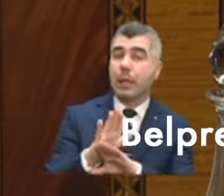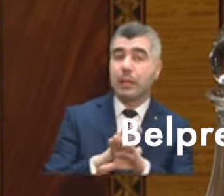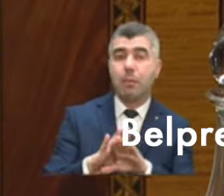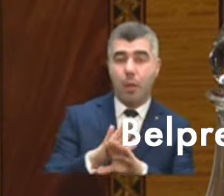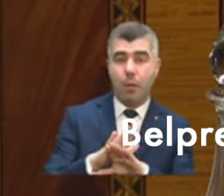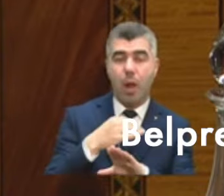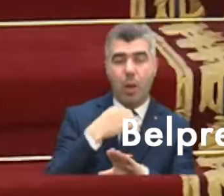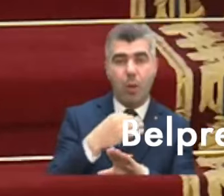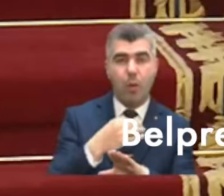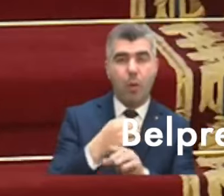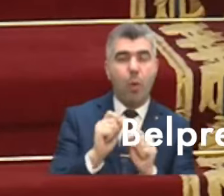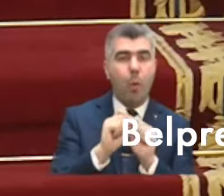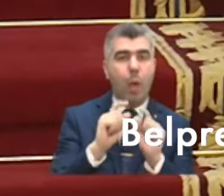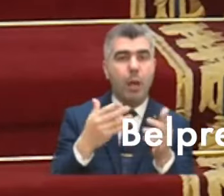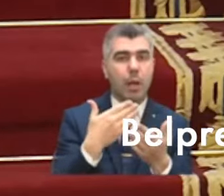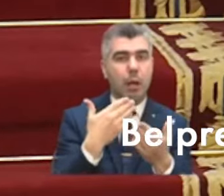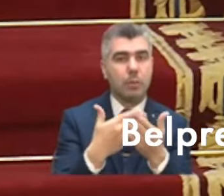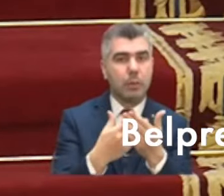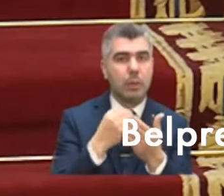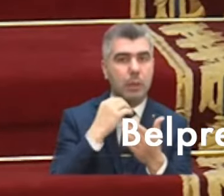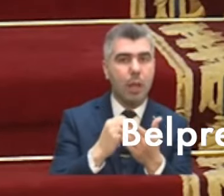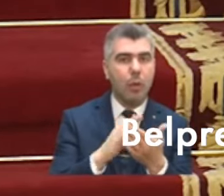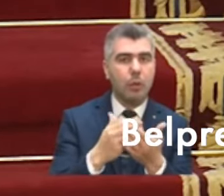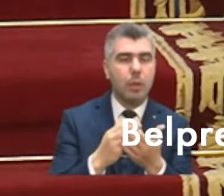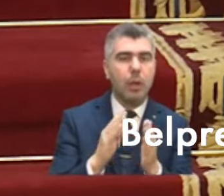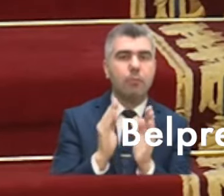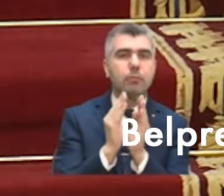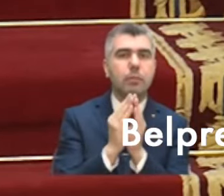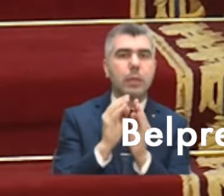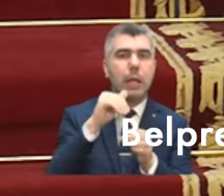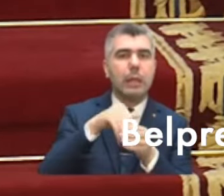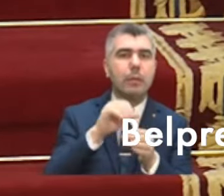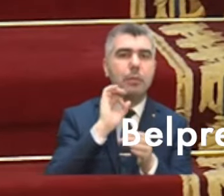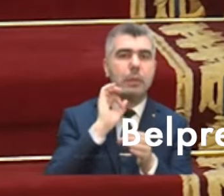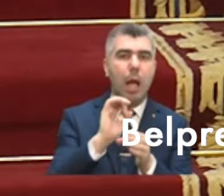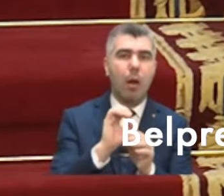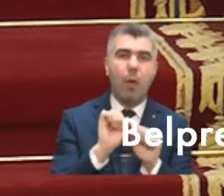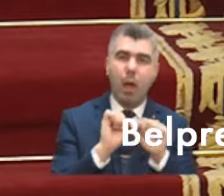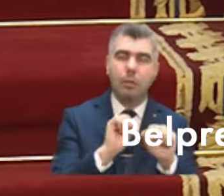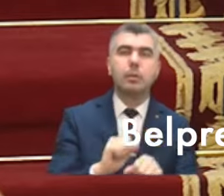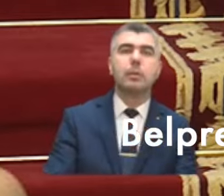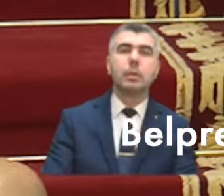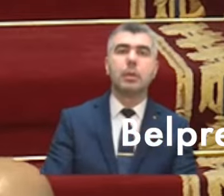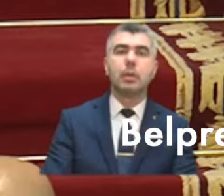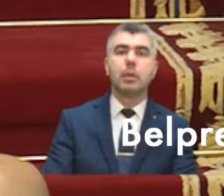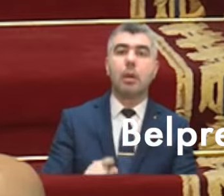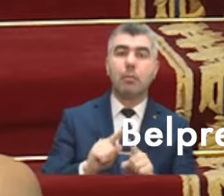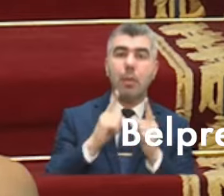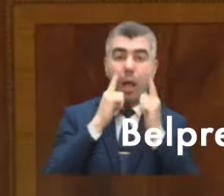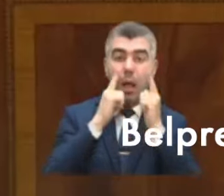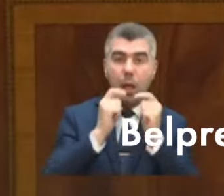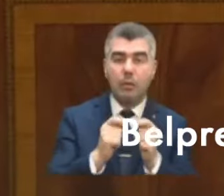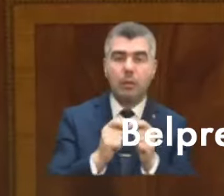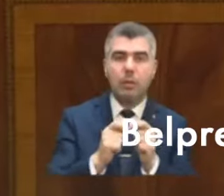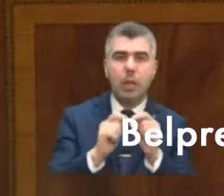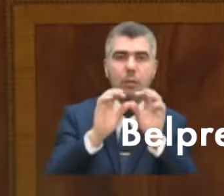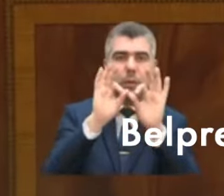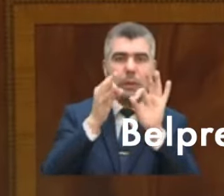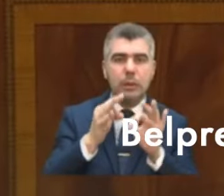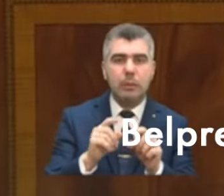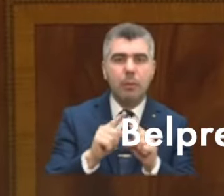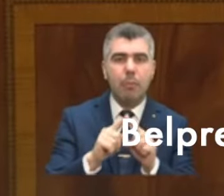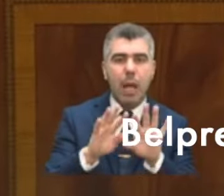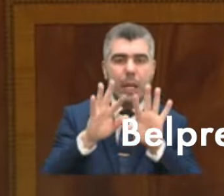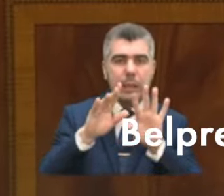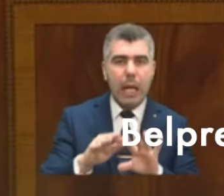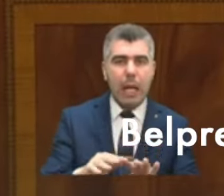ابدي ملاحظه جوهريه وقفنا عليها في المجموعه النيابيه لحزب العداله والتنميه من خلال الاطلاع على تفاصيل التقرير السنوي